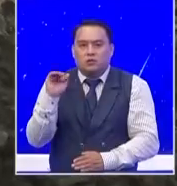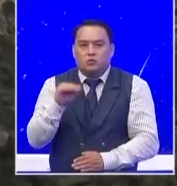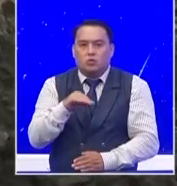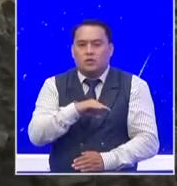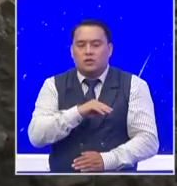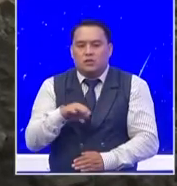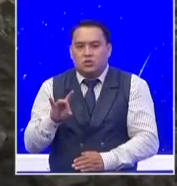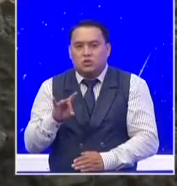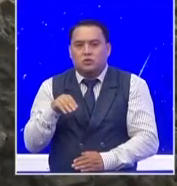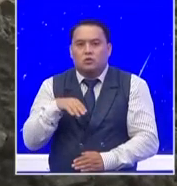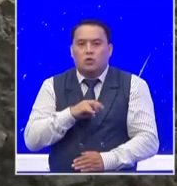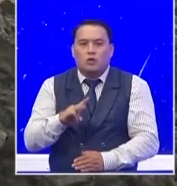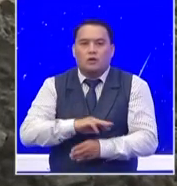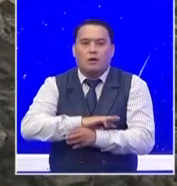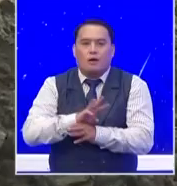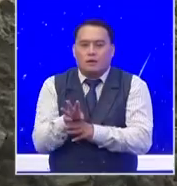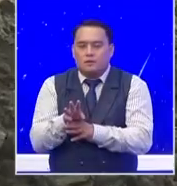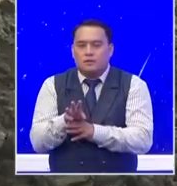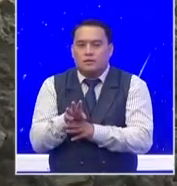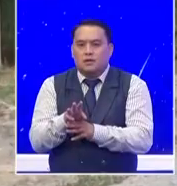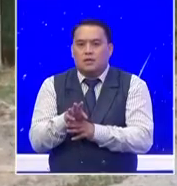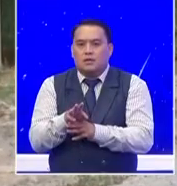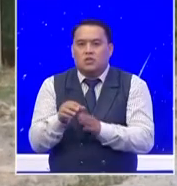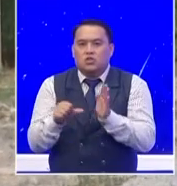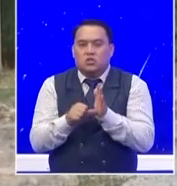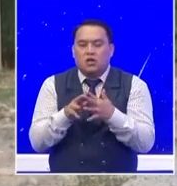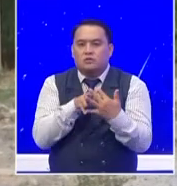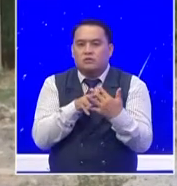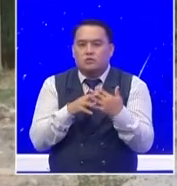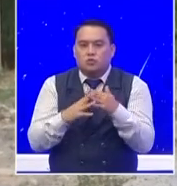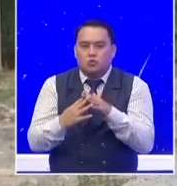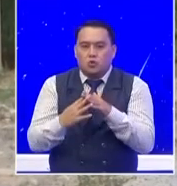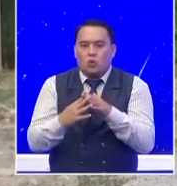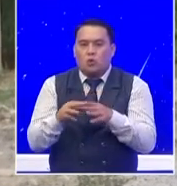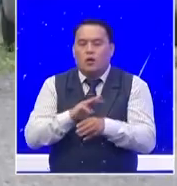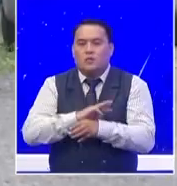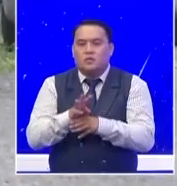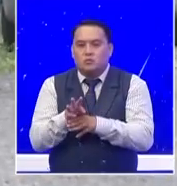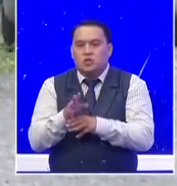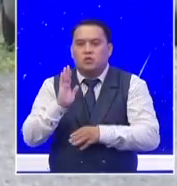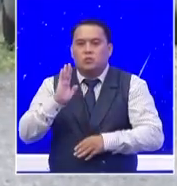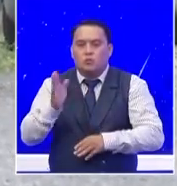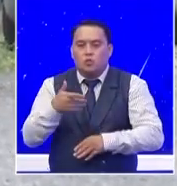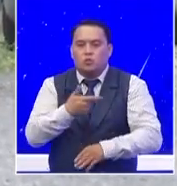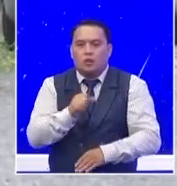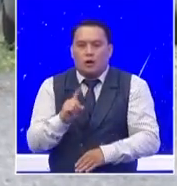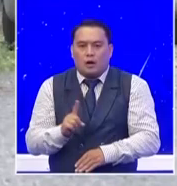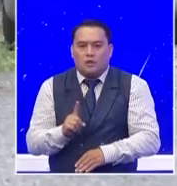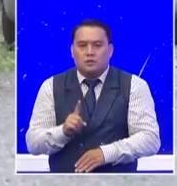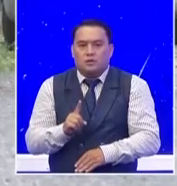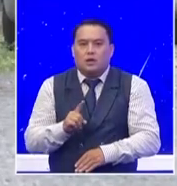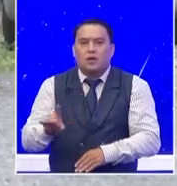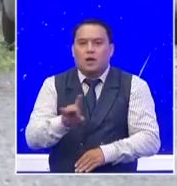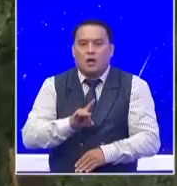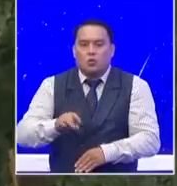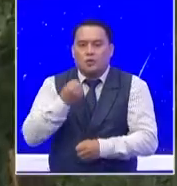тонн. Касательно газификации, уже в конце этого года еще 6 населенных пунктов получат доступ к долгожданному природному газу. В их числе